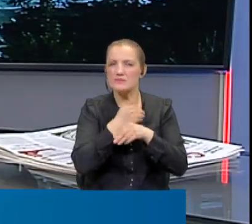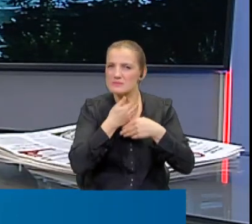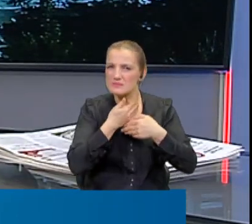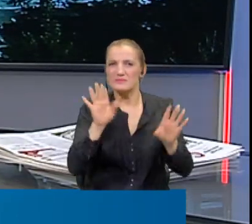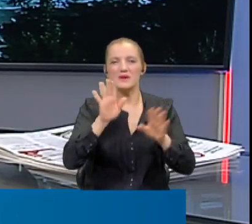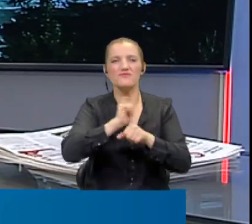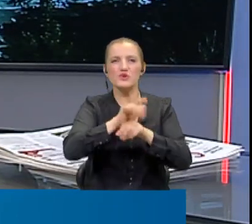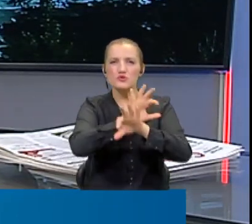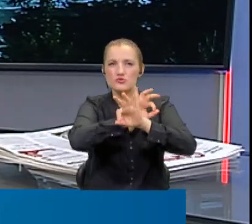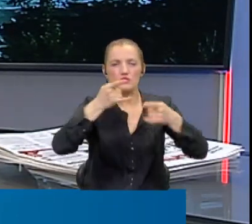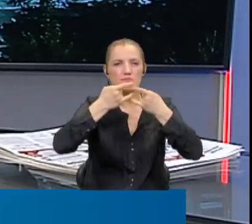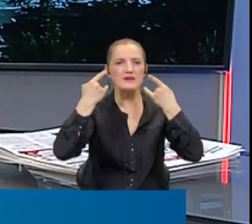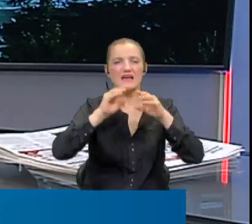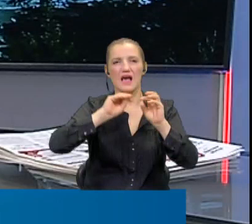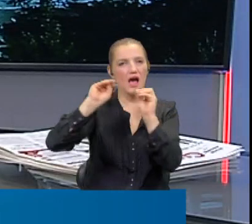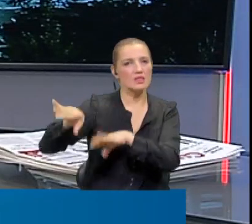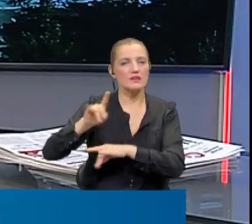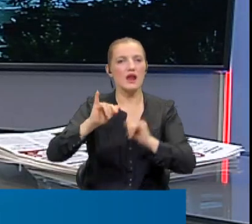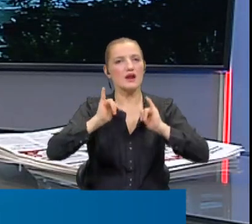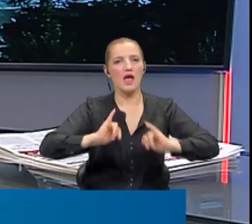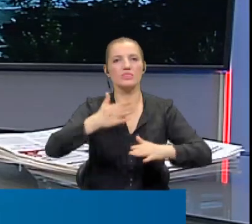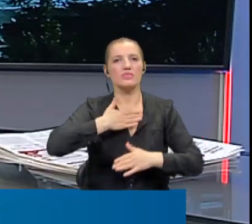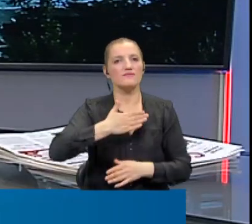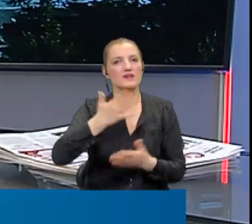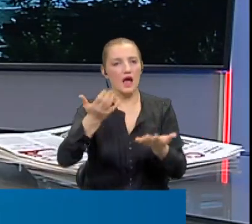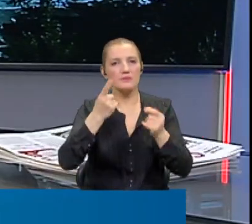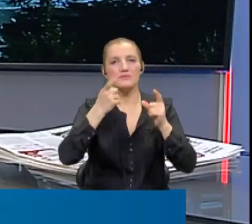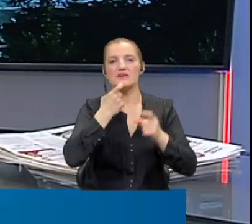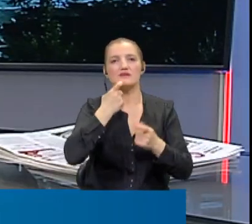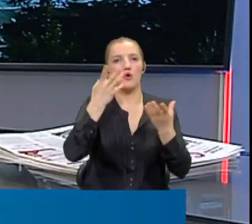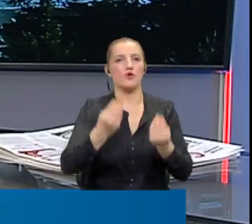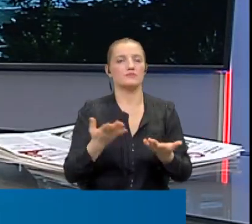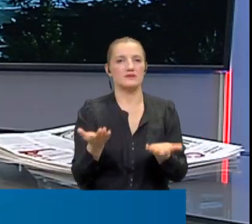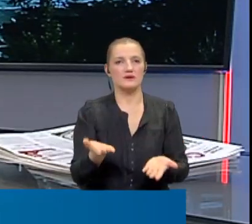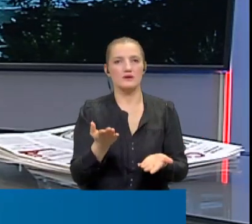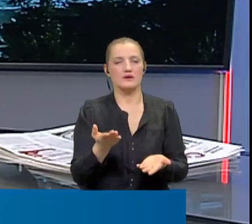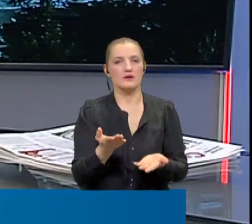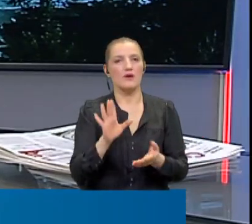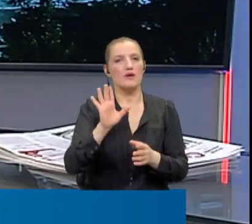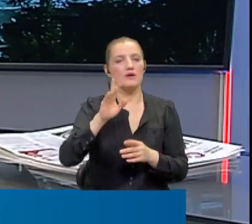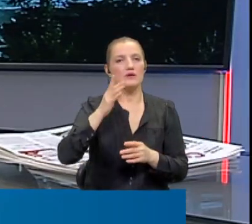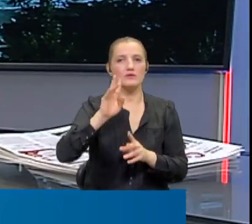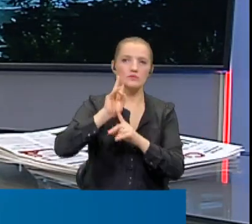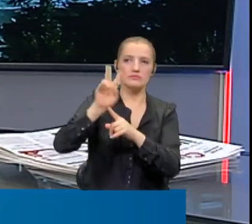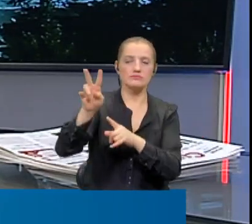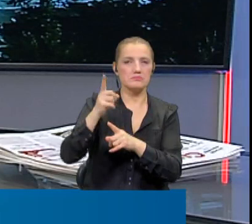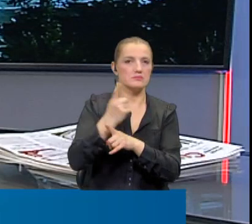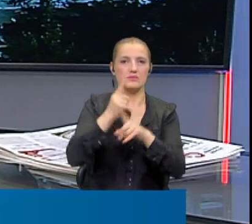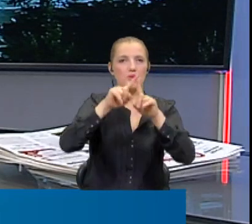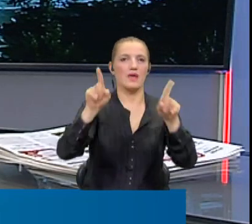ve virüssüz maskelerinin atıldığı rahatça böyle nefes alabildiğimiz bir yıl olması Ufuk böyle bir tablo yok